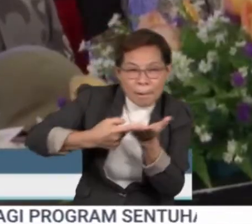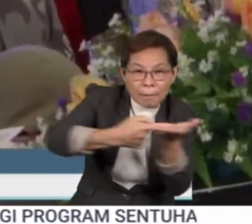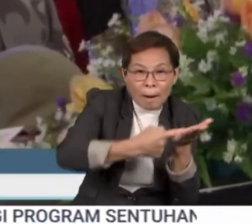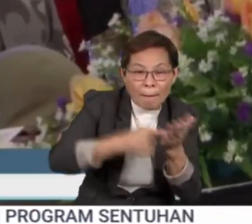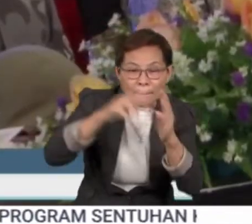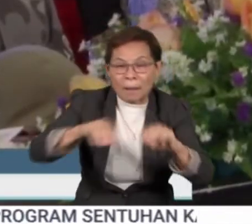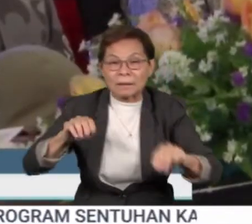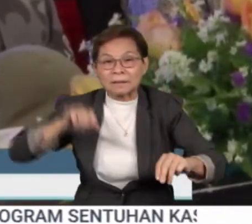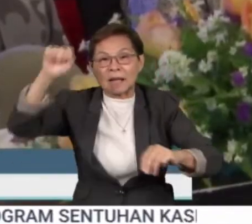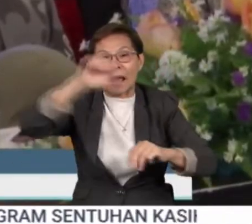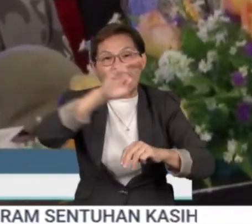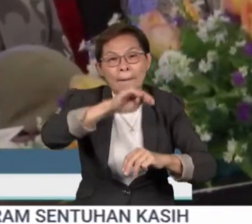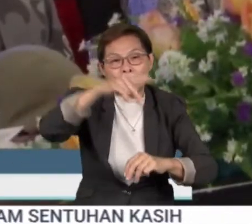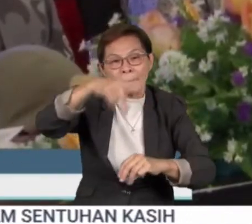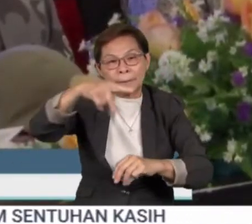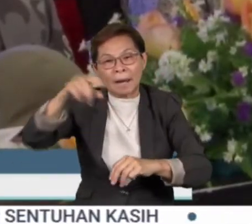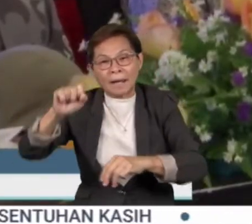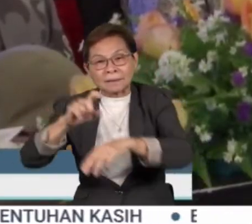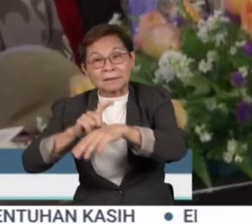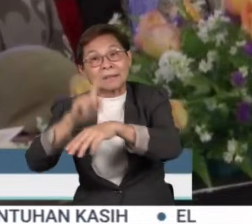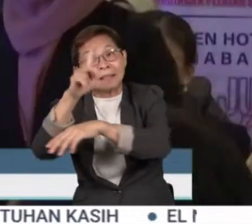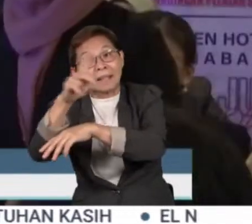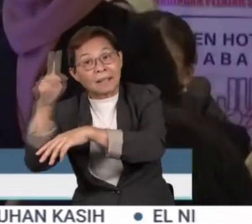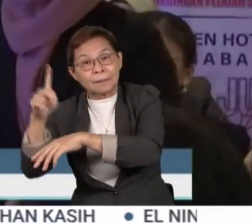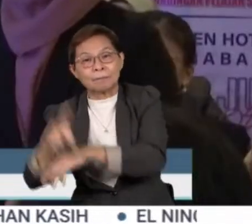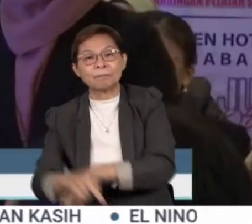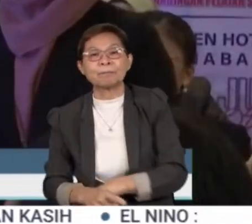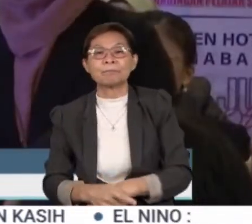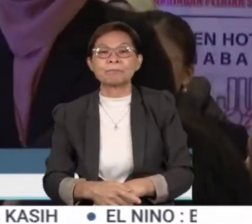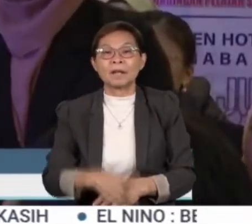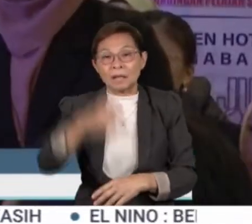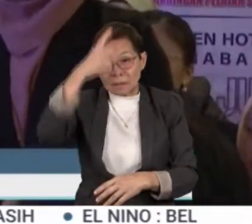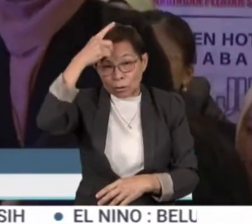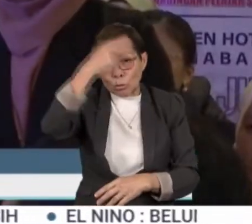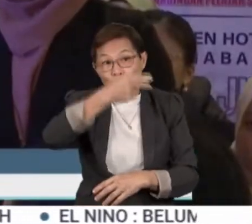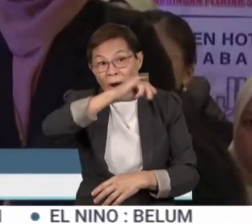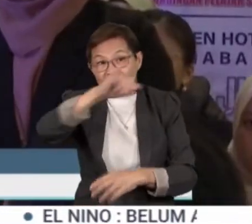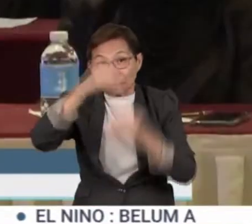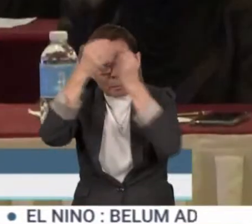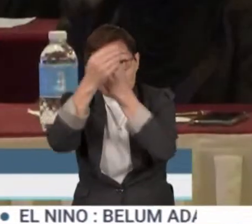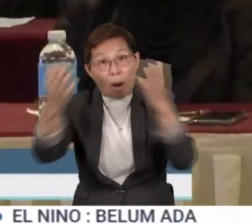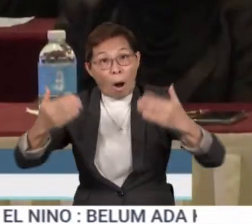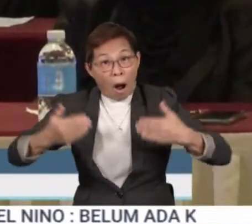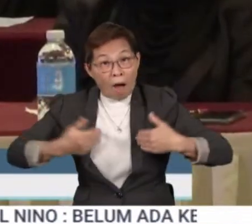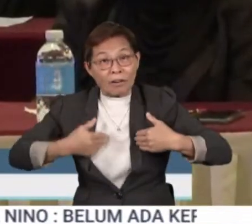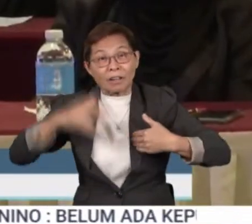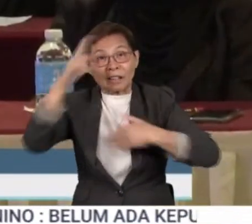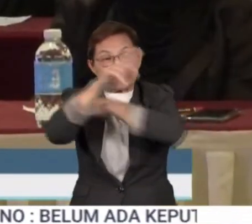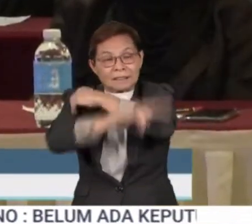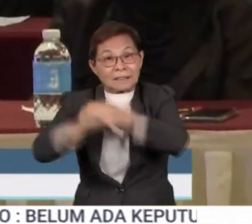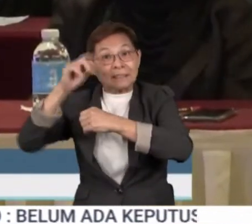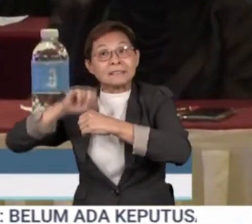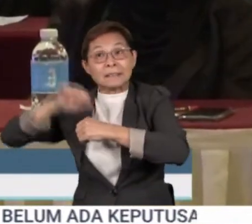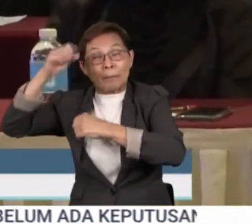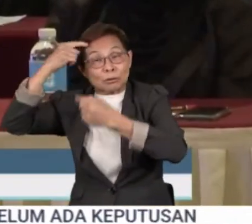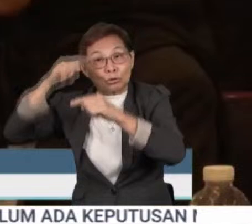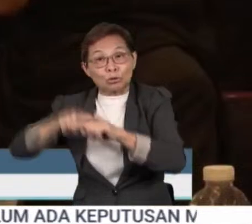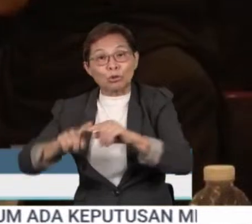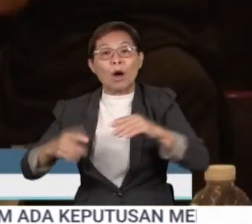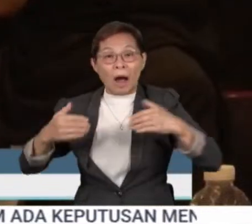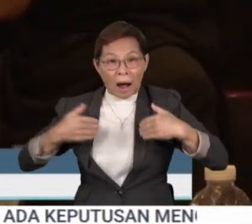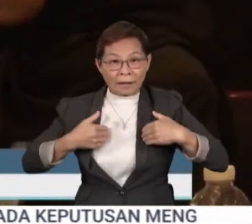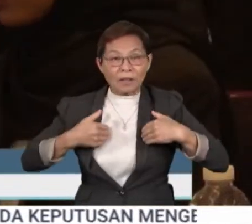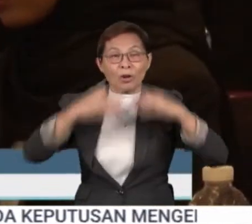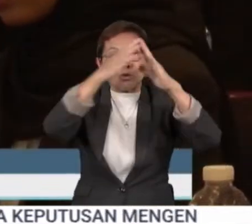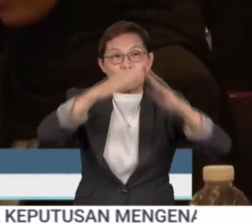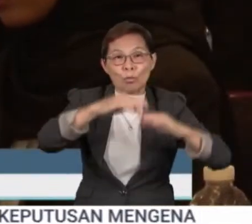Sabah MPPS di Kota Kinabalu. Sementara itu, Dato' Haji Ji turut memaklumkan kerajaan negeri bersetuju mewujudkan rumah